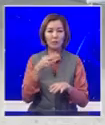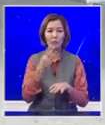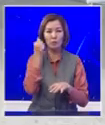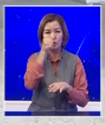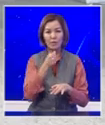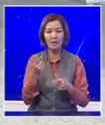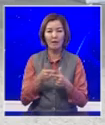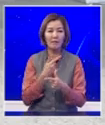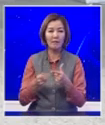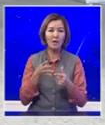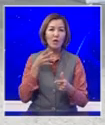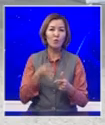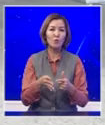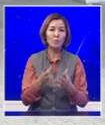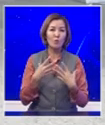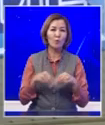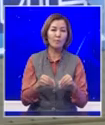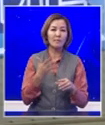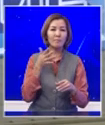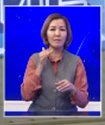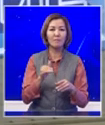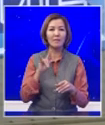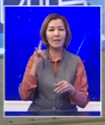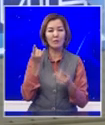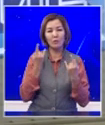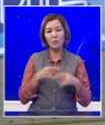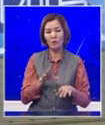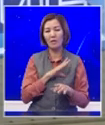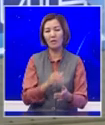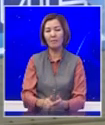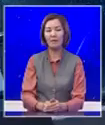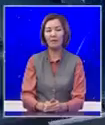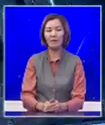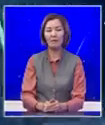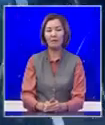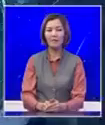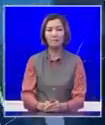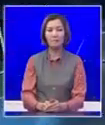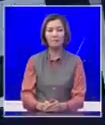2022-2023 жыл аралығында 4 мыңнан аса отбасыда 5 мың нәресте дүниеге келіпті.